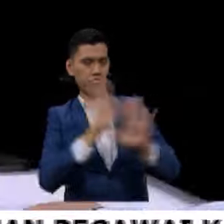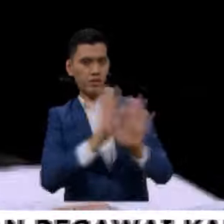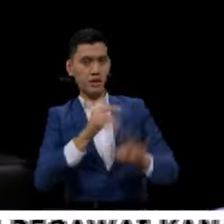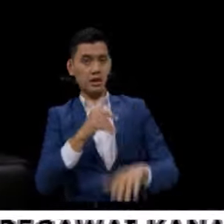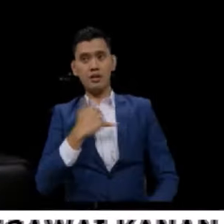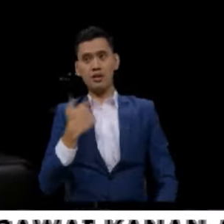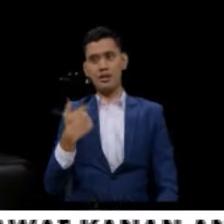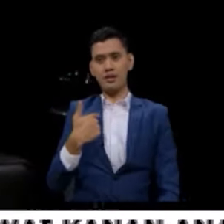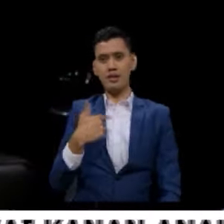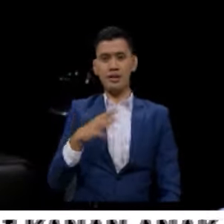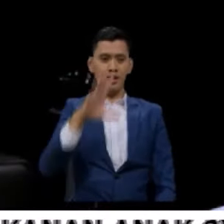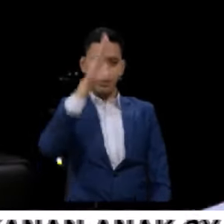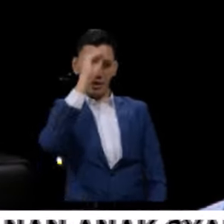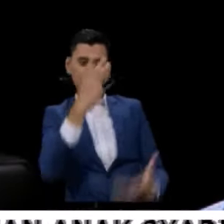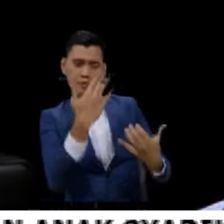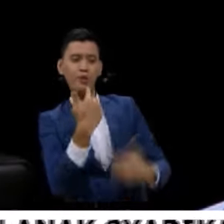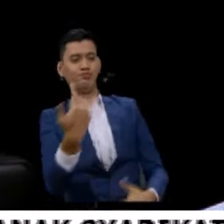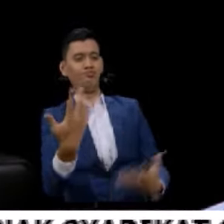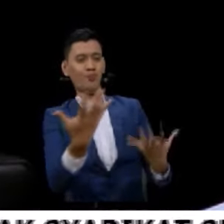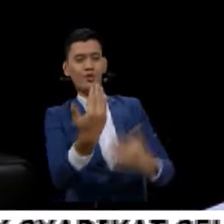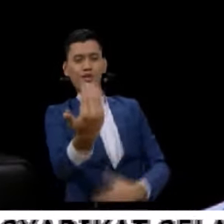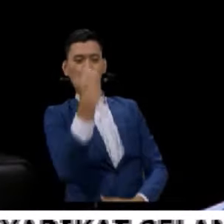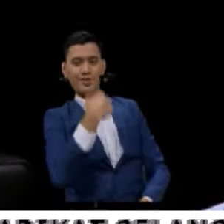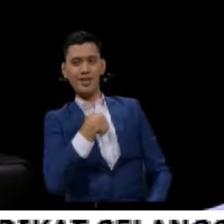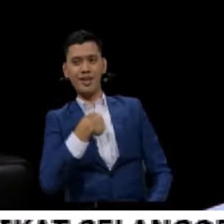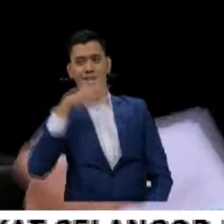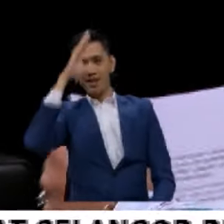Sejak saya saya